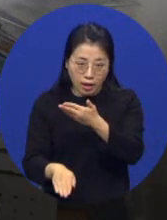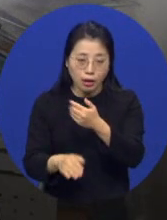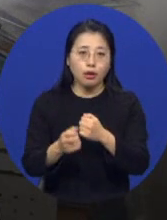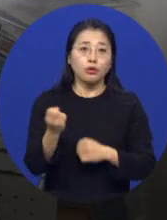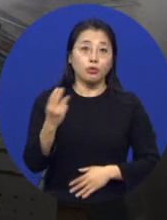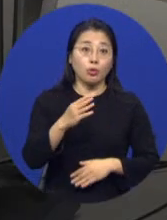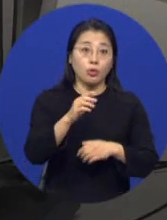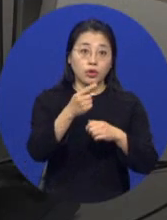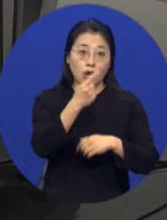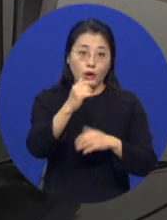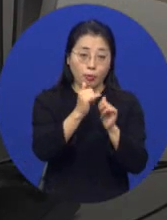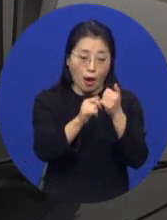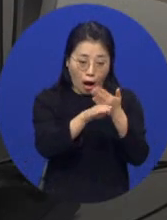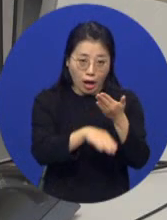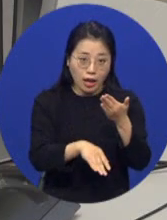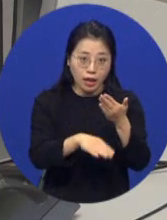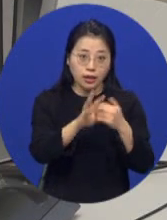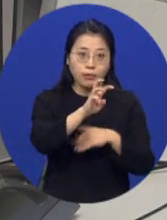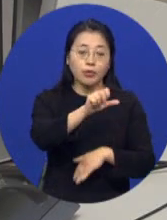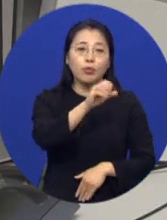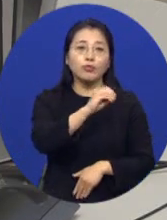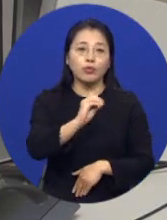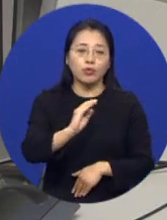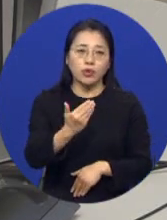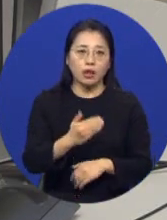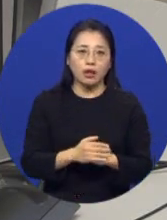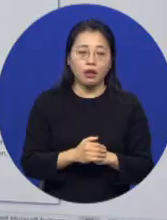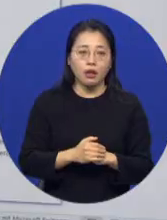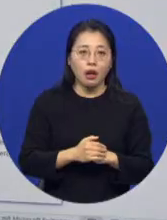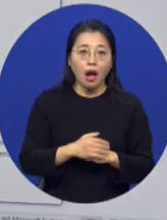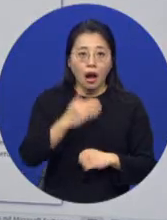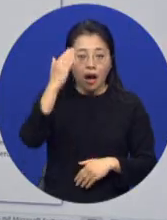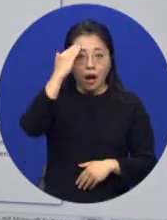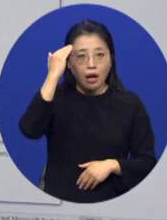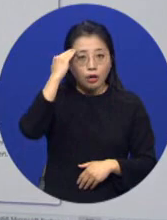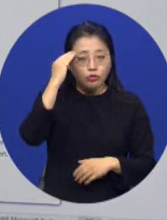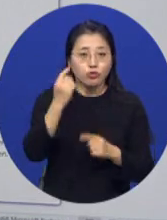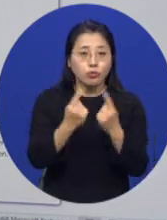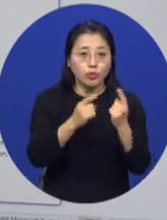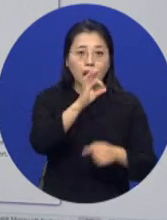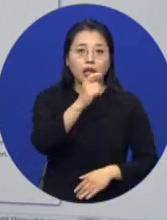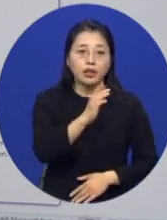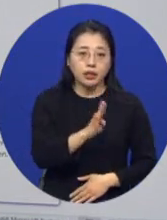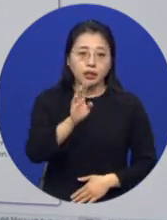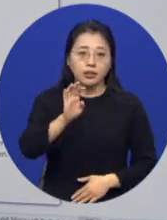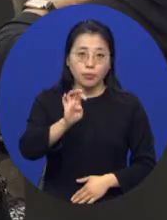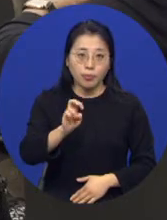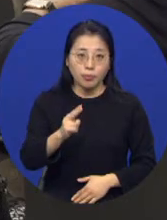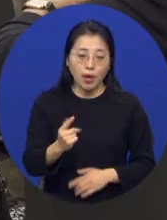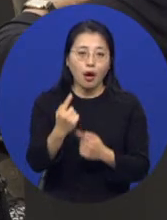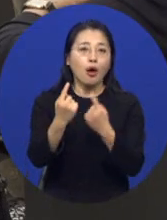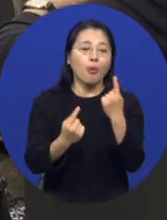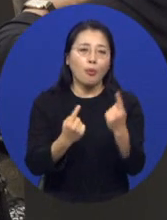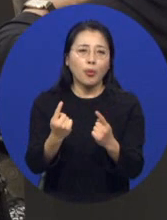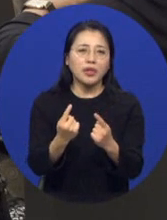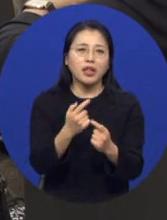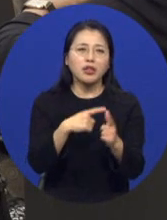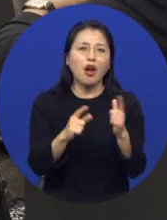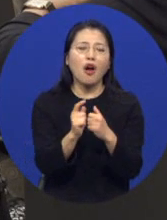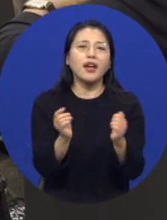35%나 됩니다 우리나라 읍면보다 규모가 훨씬 작기 때문에 지방 행정이